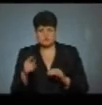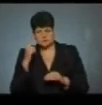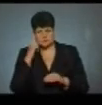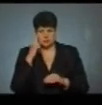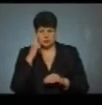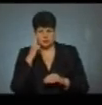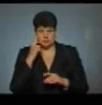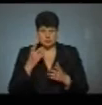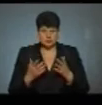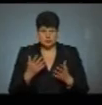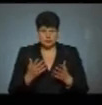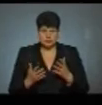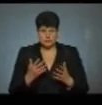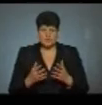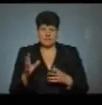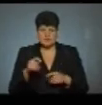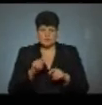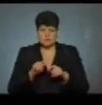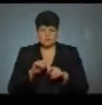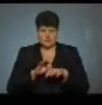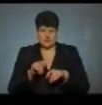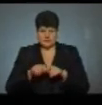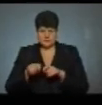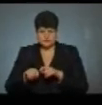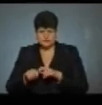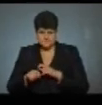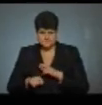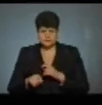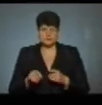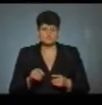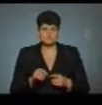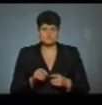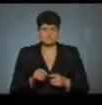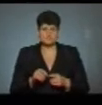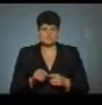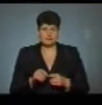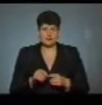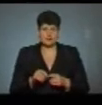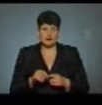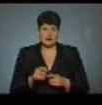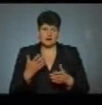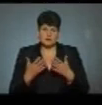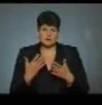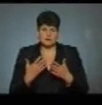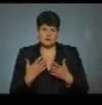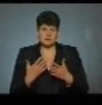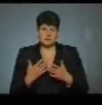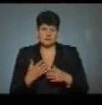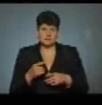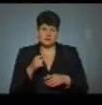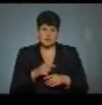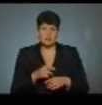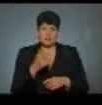на COVID-19, 7 проведені оперативного лабораторного обстеження, підтвердили з лабораторного в одних випадках грип